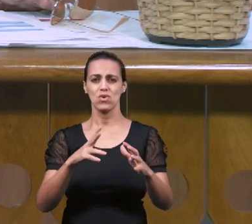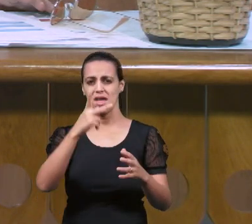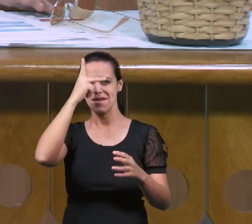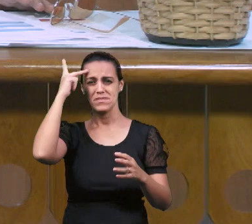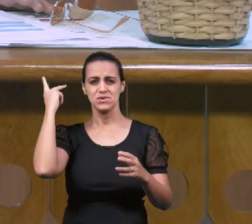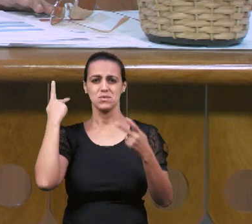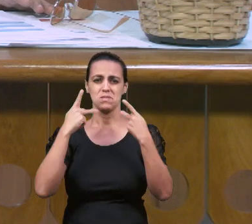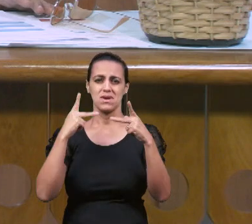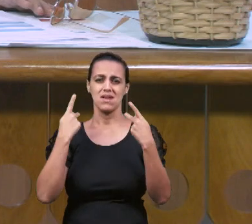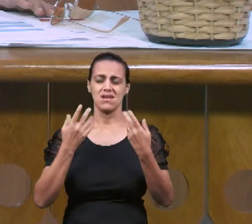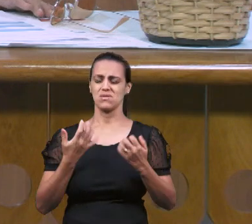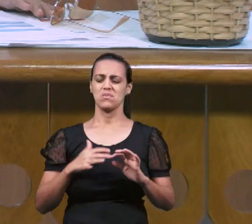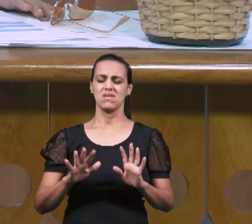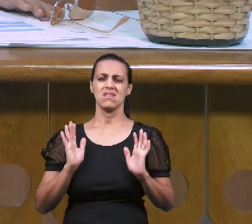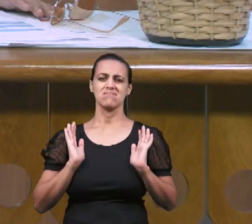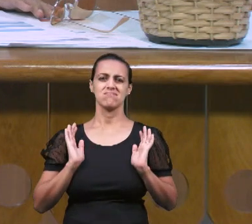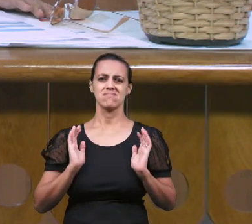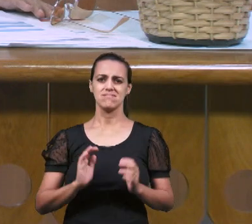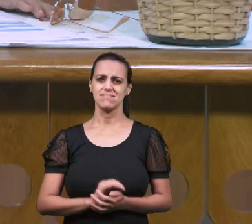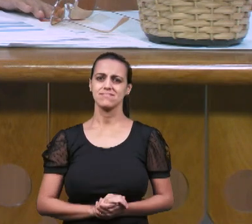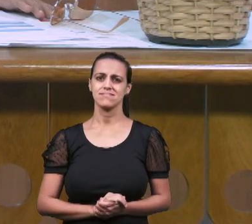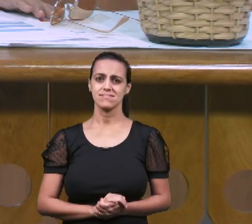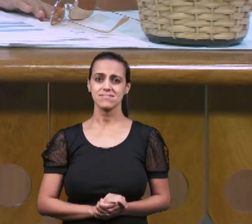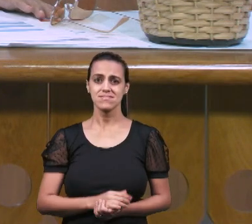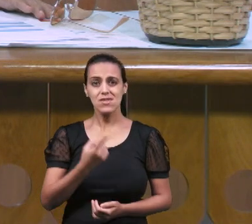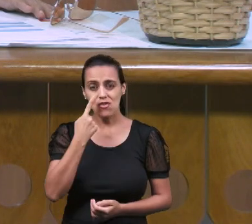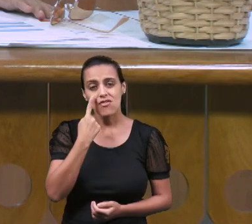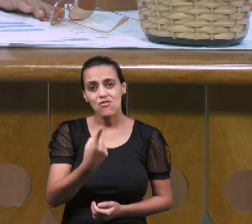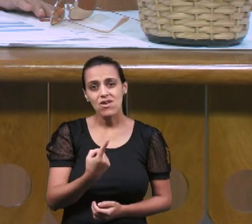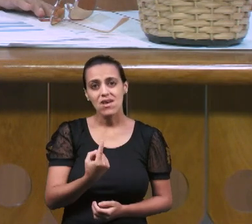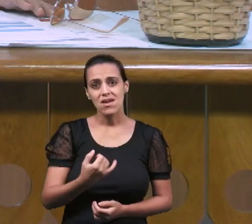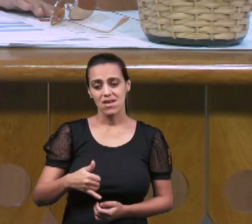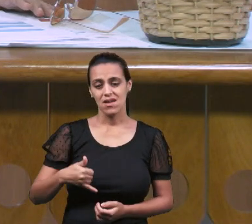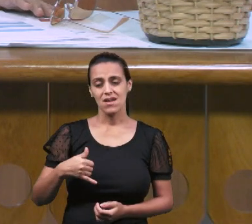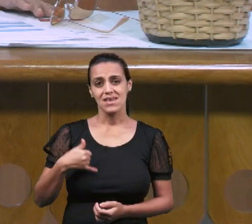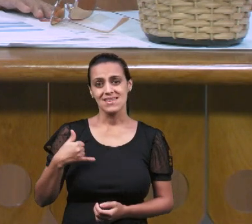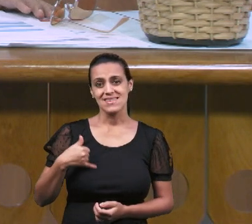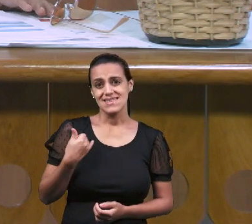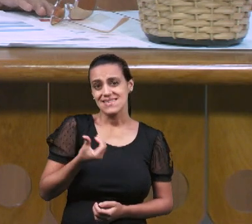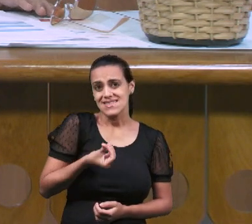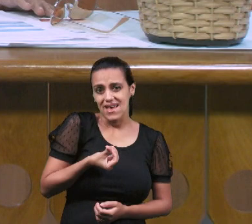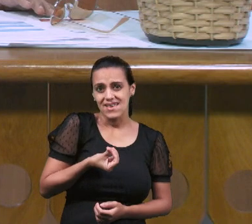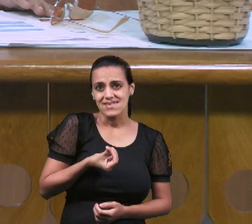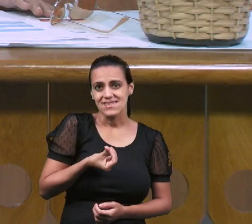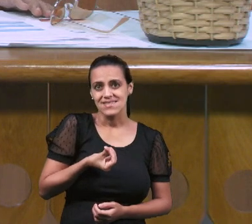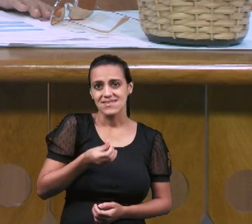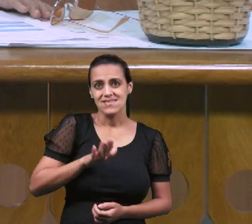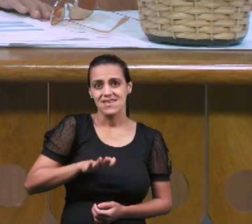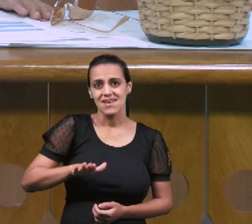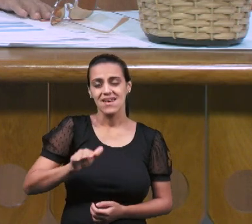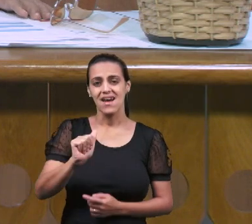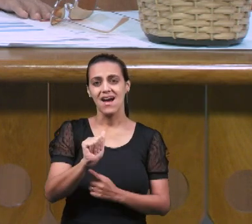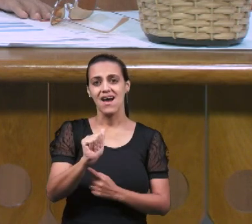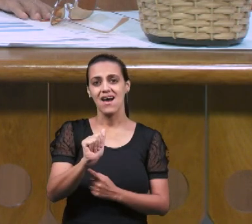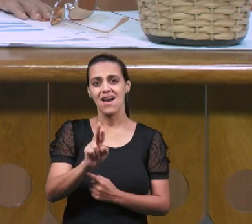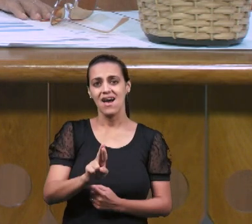prêt. Il y a un enfant ici, par exemple, de 6 ans, appelé Arthur Santos.